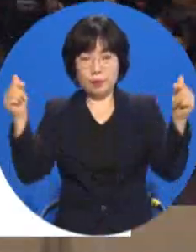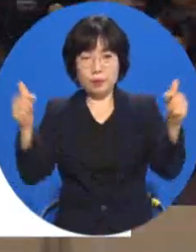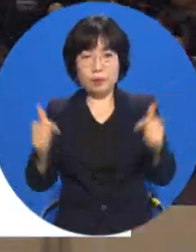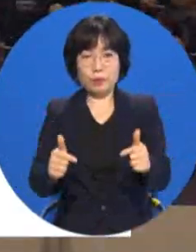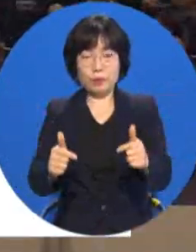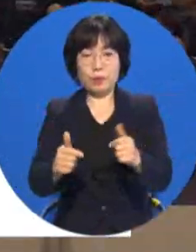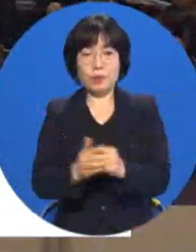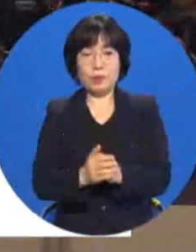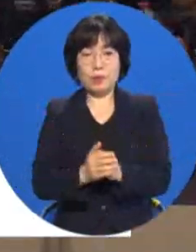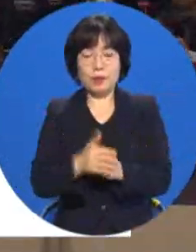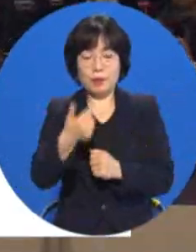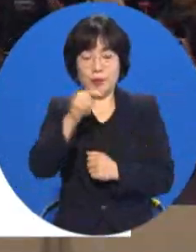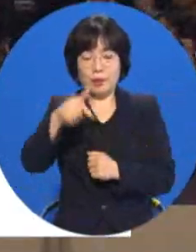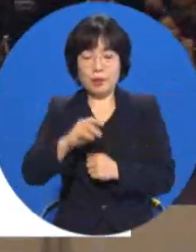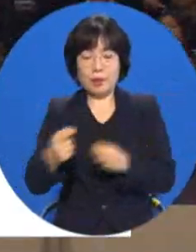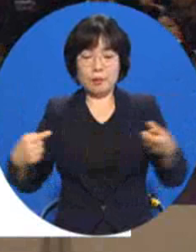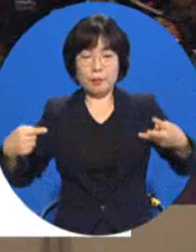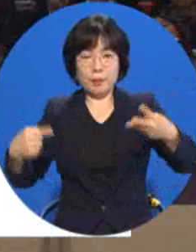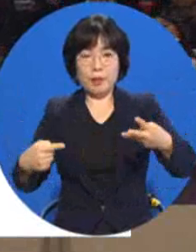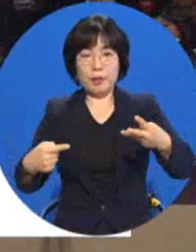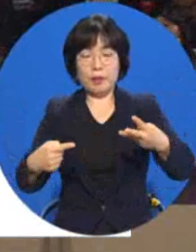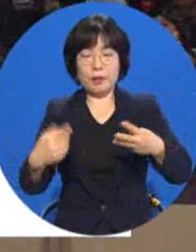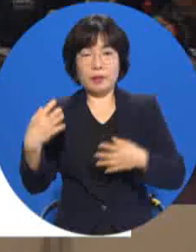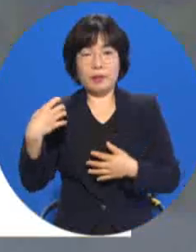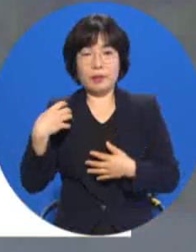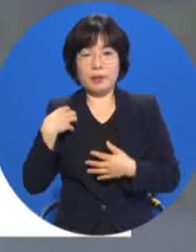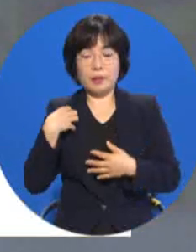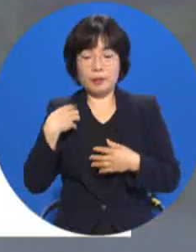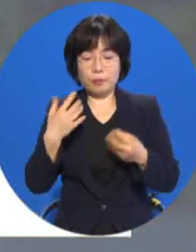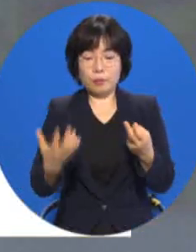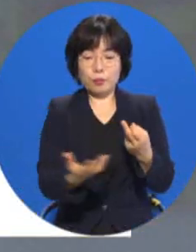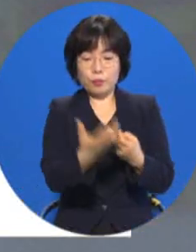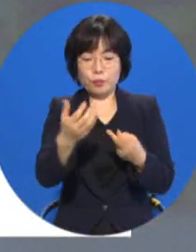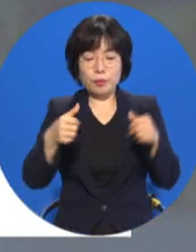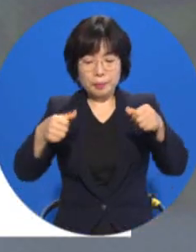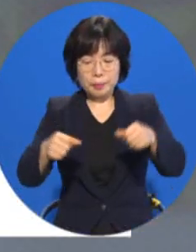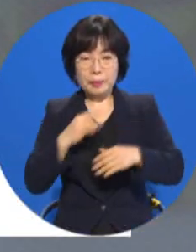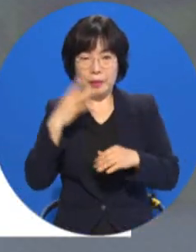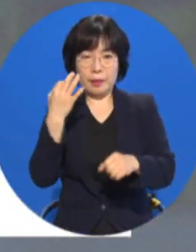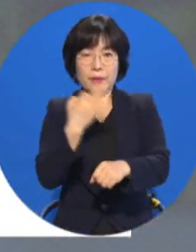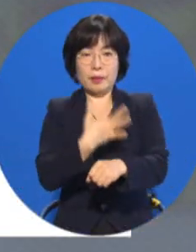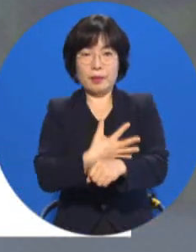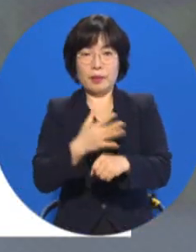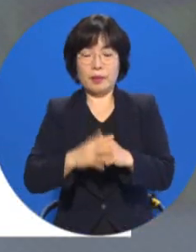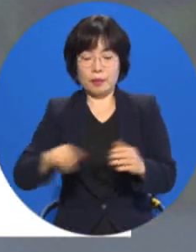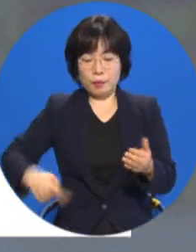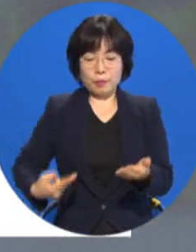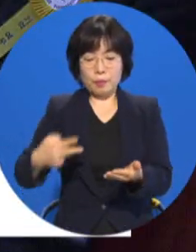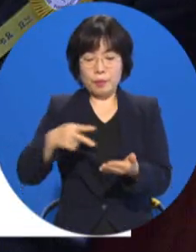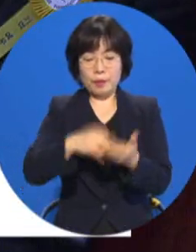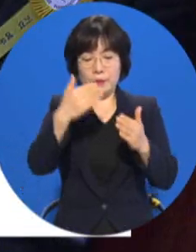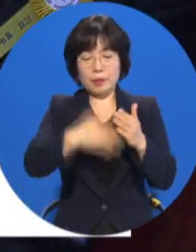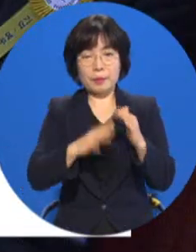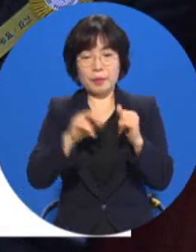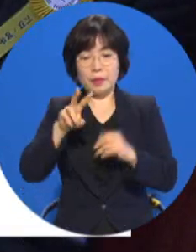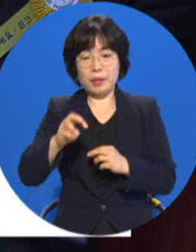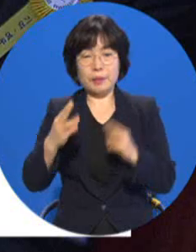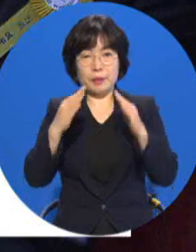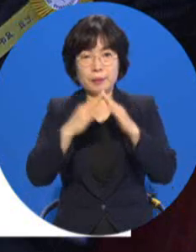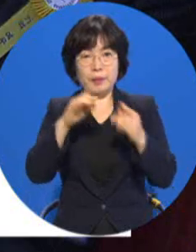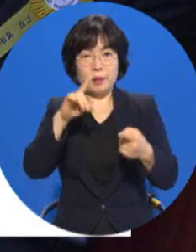축소하고 나간 3.1운동 유족회 주관으로 제향과 참배만 진행하는 한편 독립유공자 유족